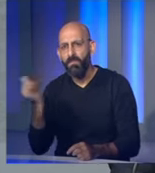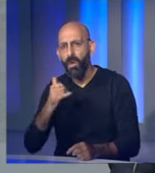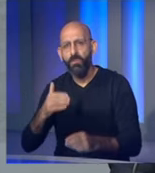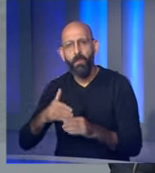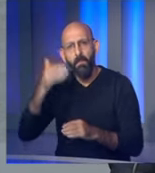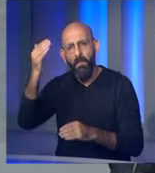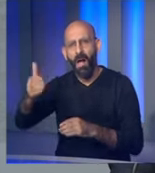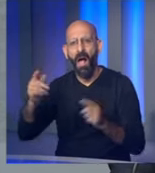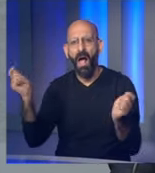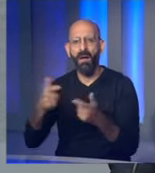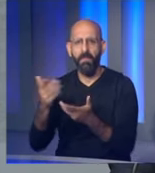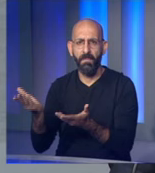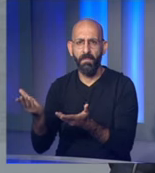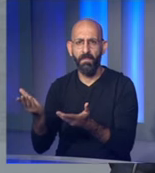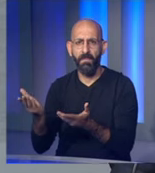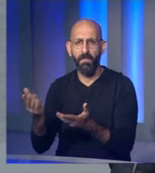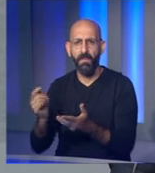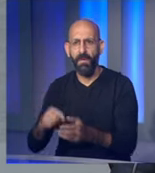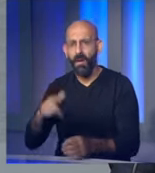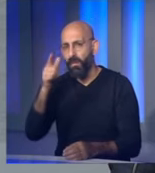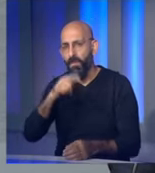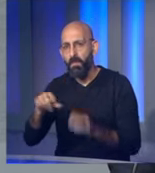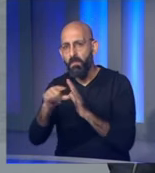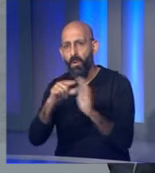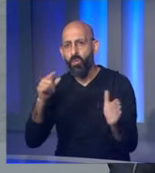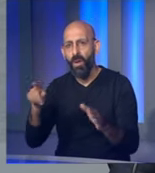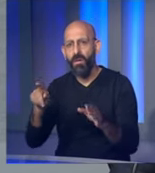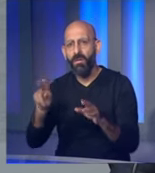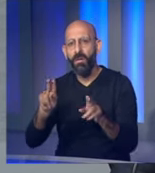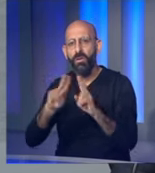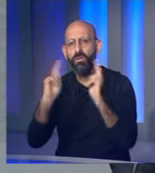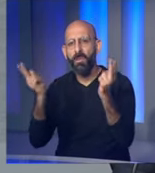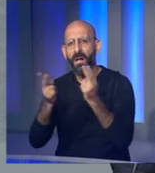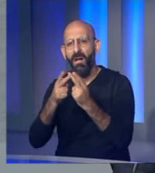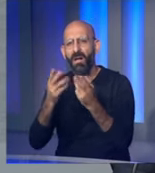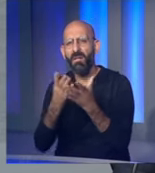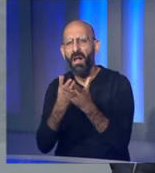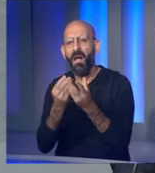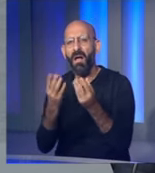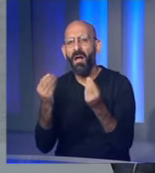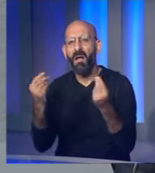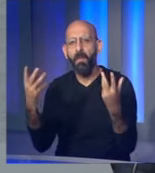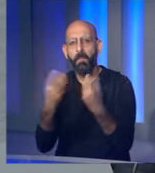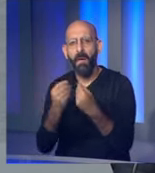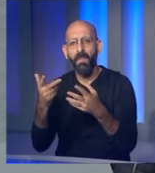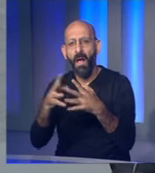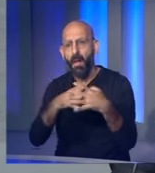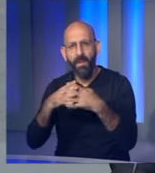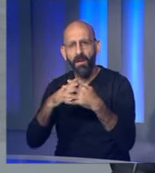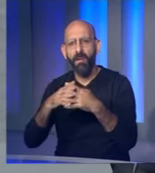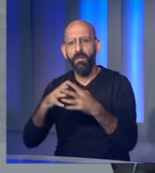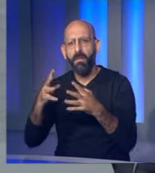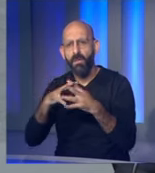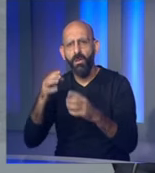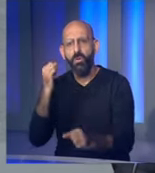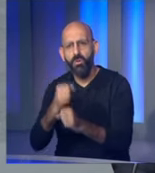اهم من اي شيء ثاني بمرحله ما بعد الحرب ف كمان اللي استشفي نه بوضوح